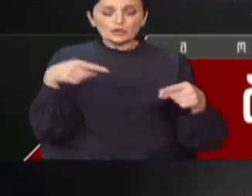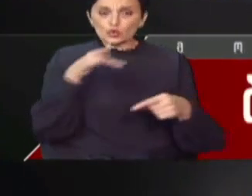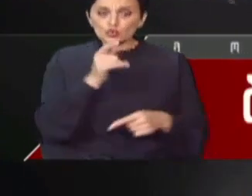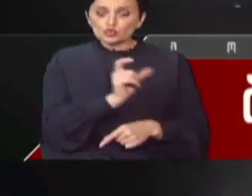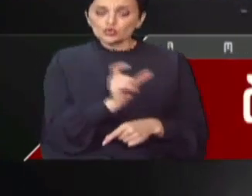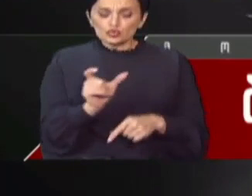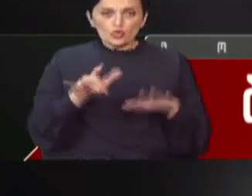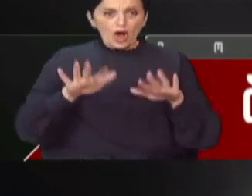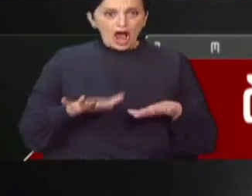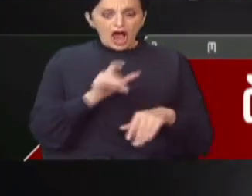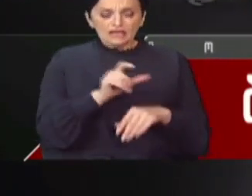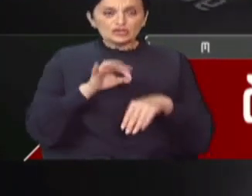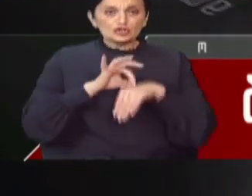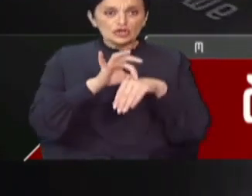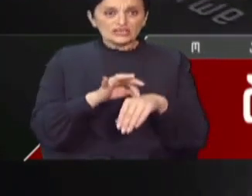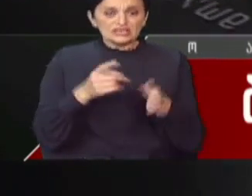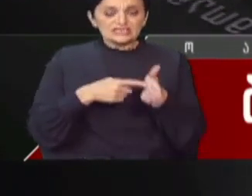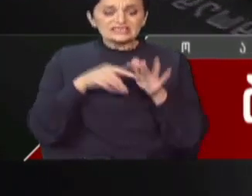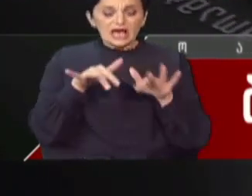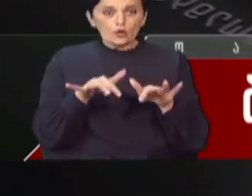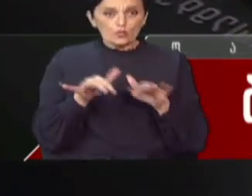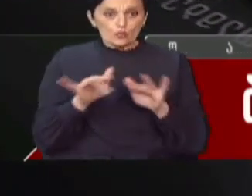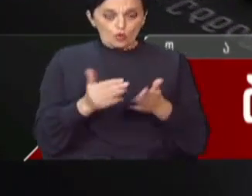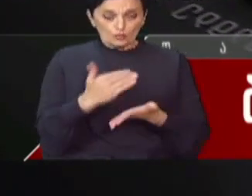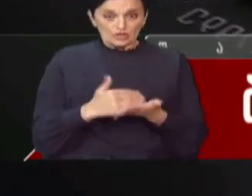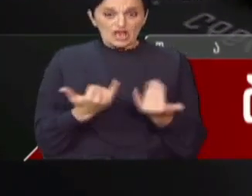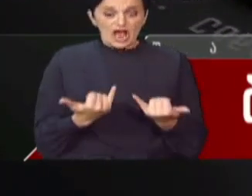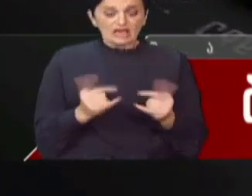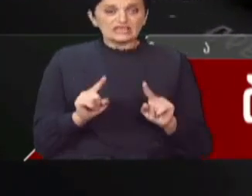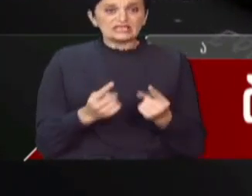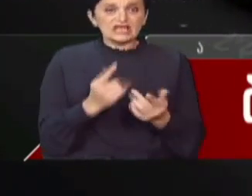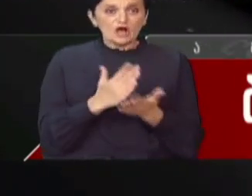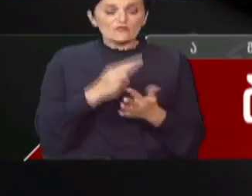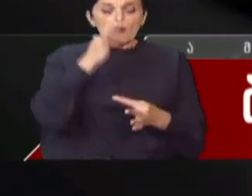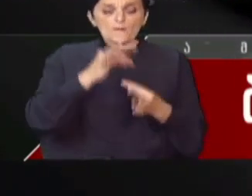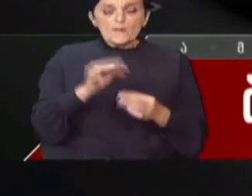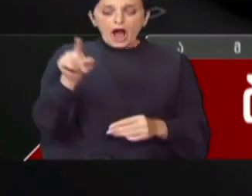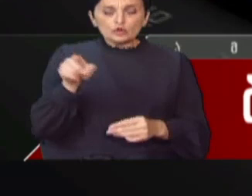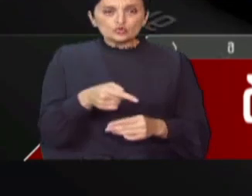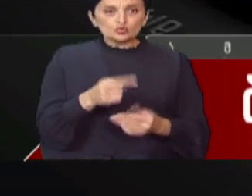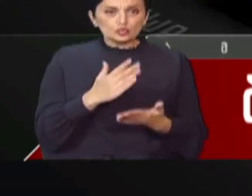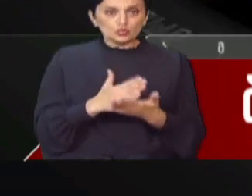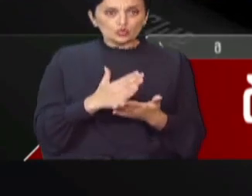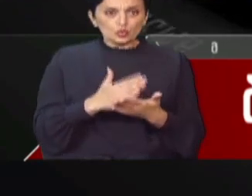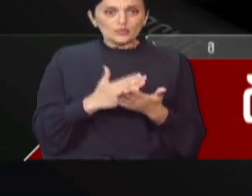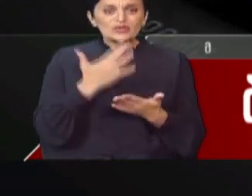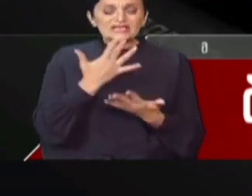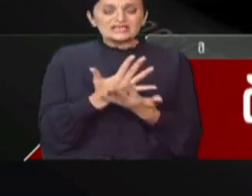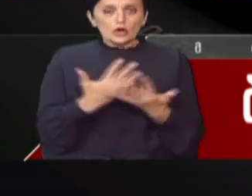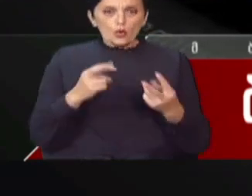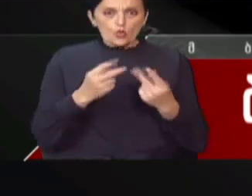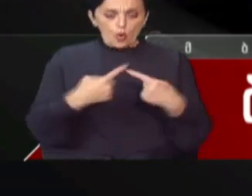და ადგილას ჩატარებული საგამოძიებო მოქმედებების შედეგად ამ ეტაპზე დაკავებულია და პასუხისგებაში მიცემულია